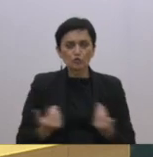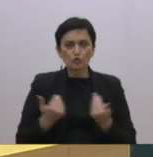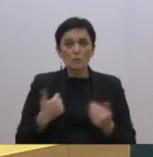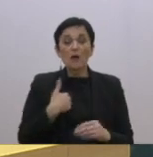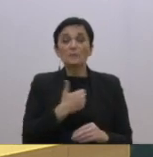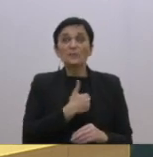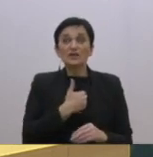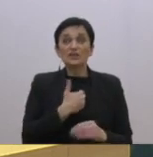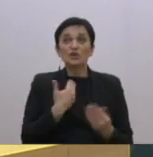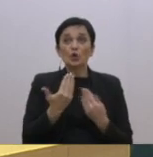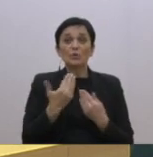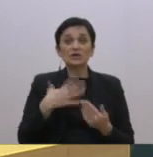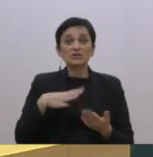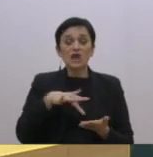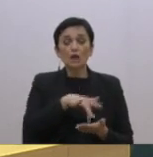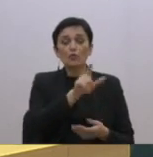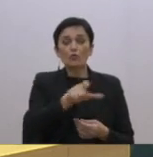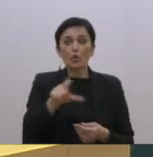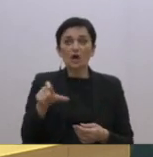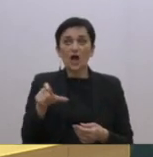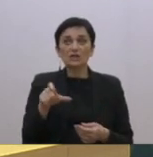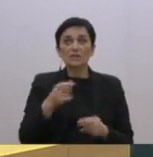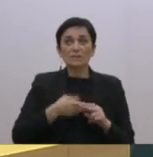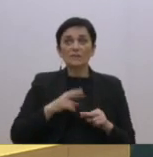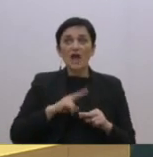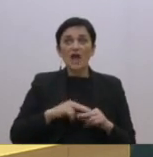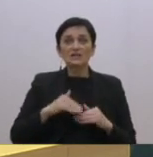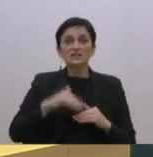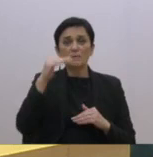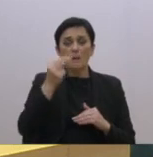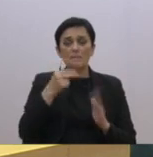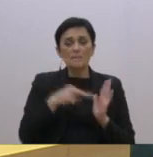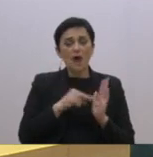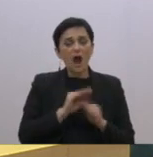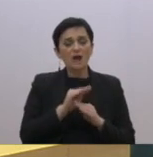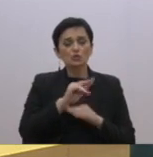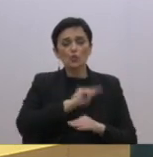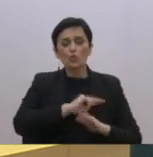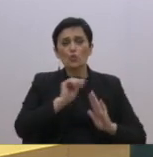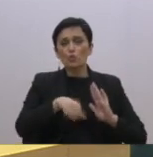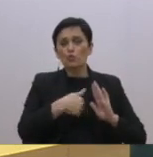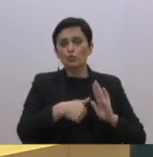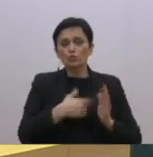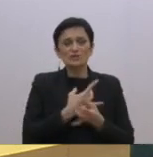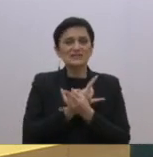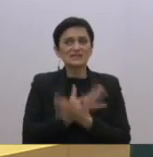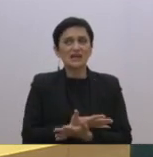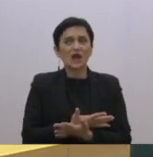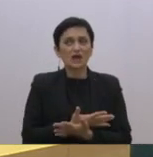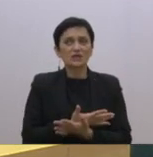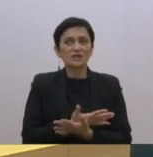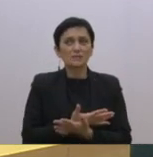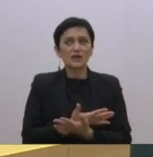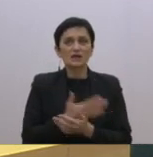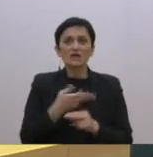მინდა მიმართო საქართველოს მოქალაქეებს ეს მაღალი ფასები, უმუშევრობა, სიღარიბე